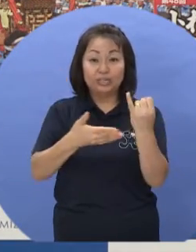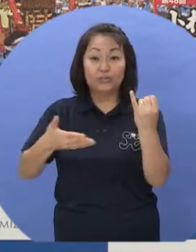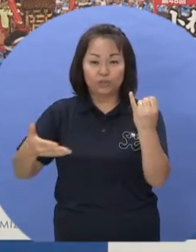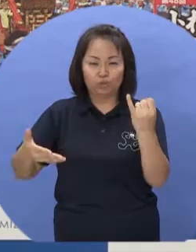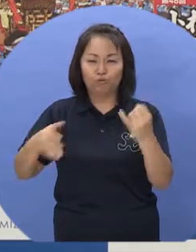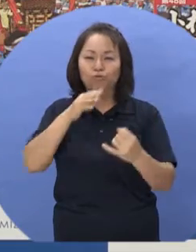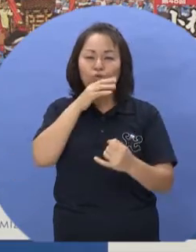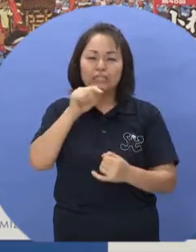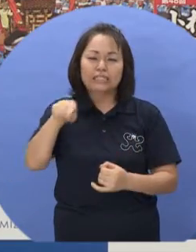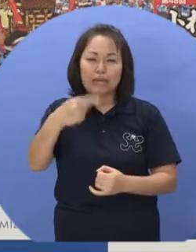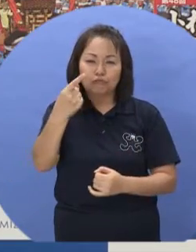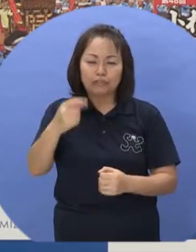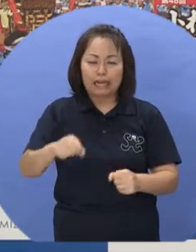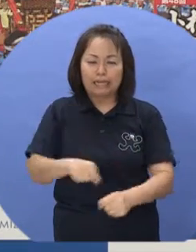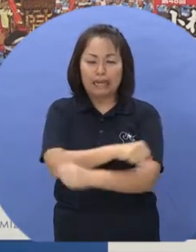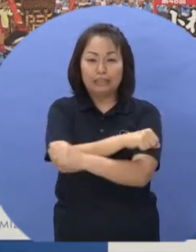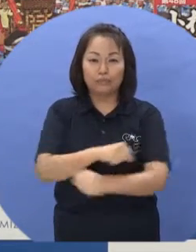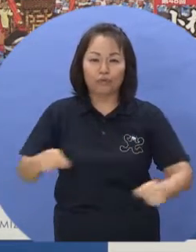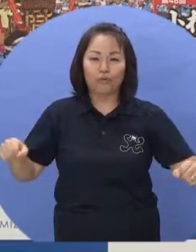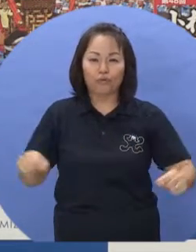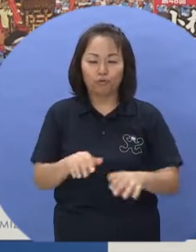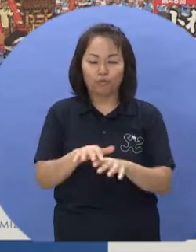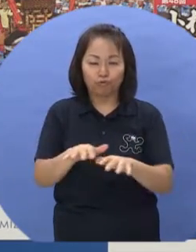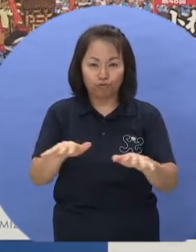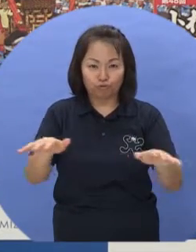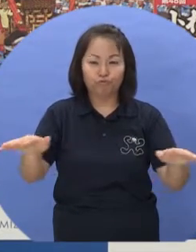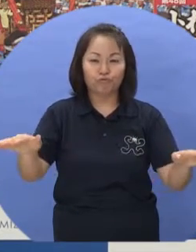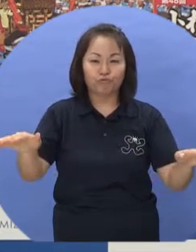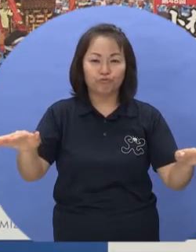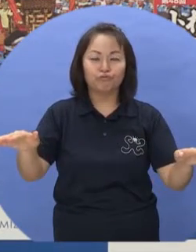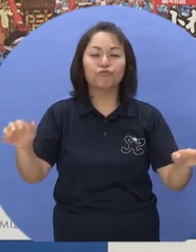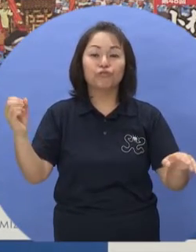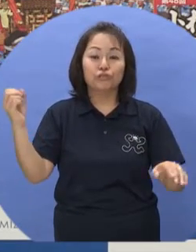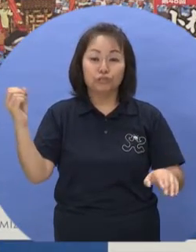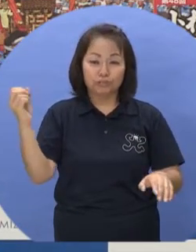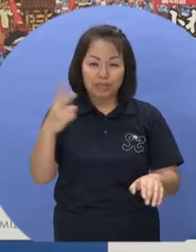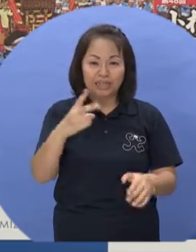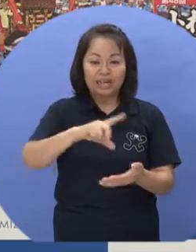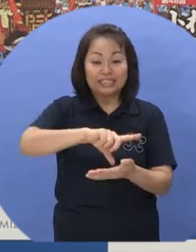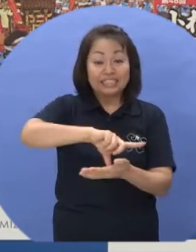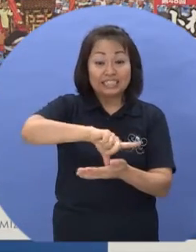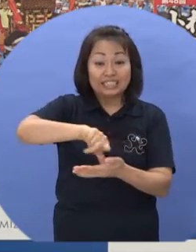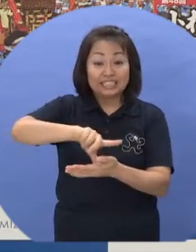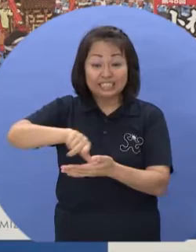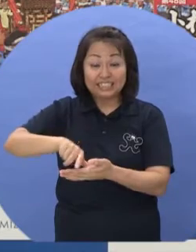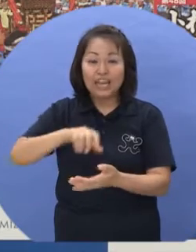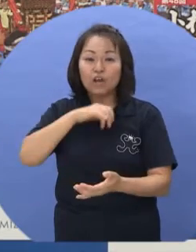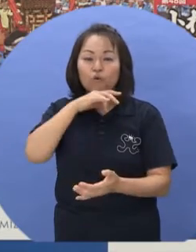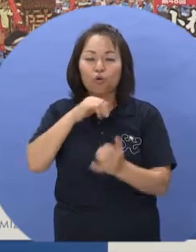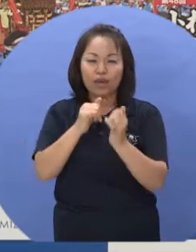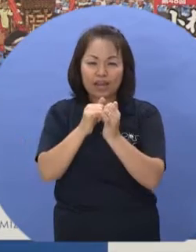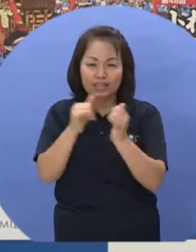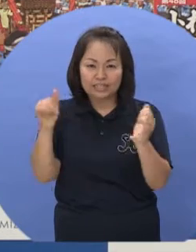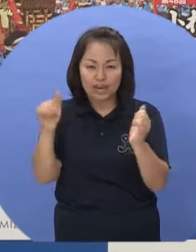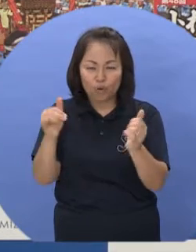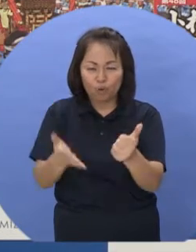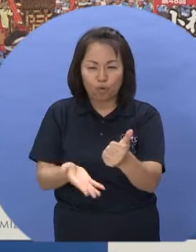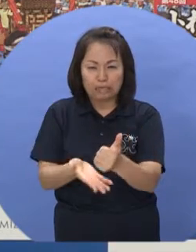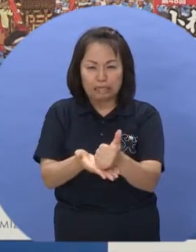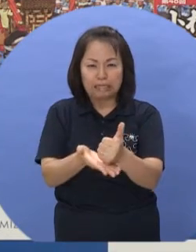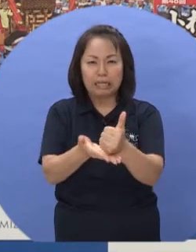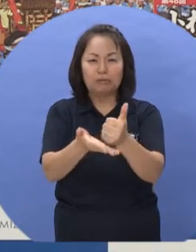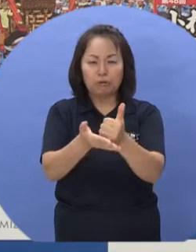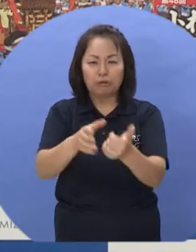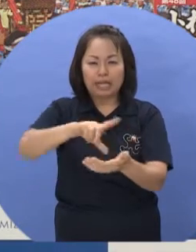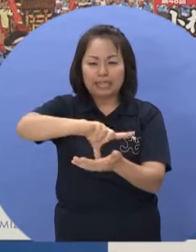図りまして、またこの体操の普及にあたっては、地域で高齢者を支えるような地域づくりにもつ